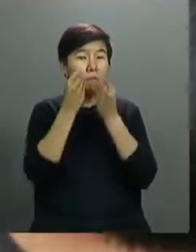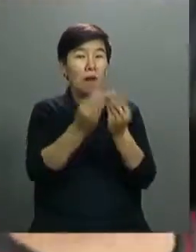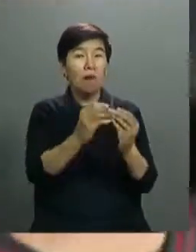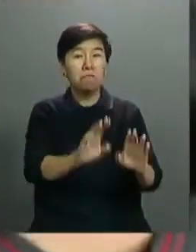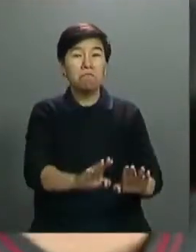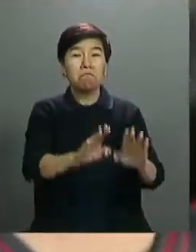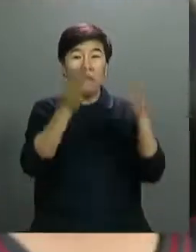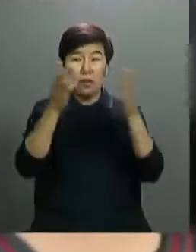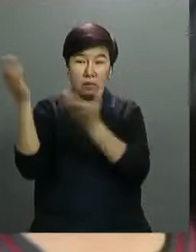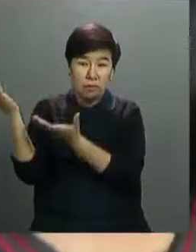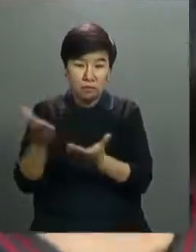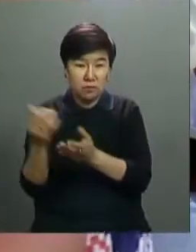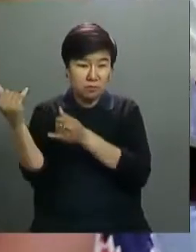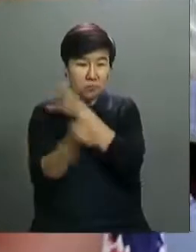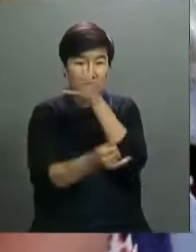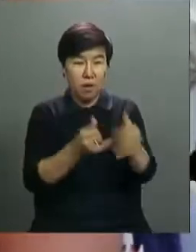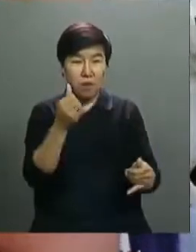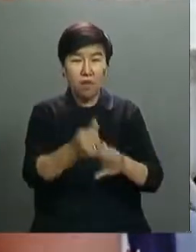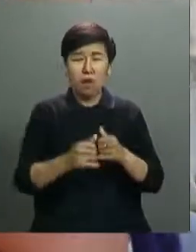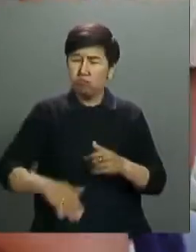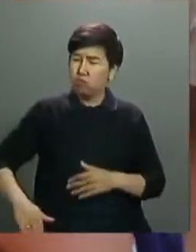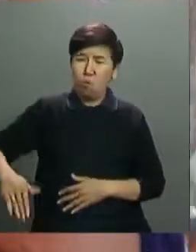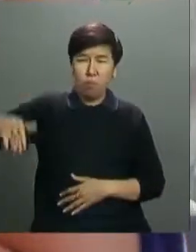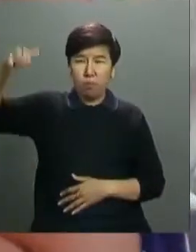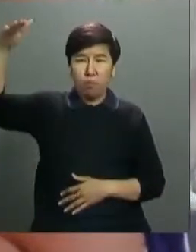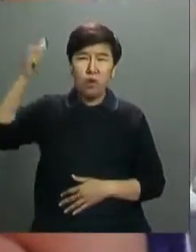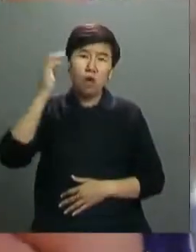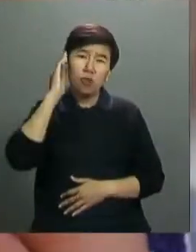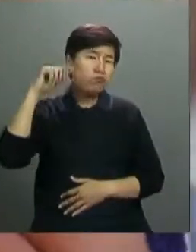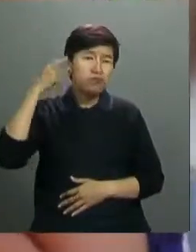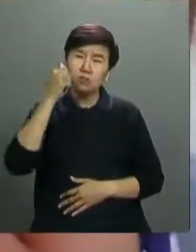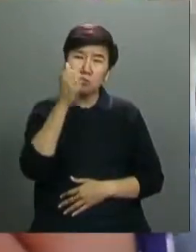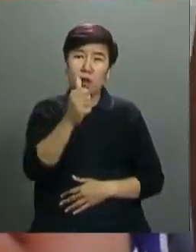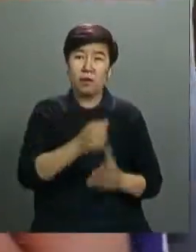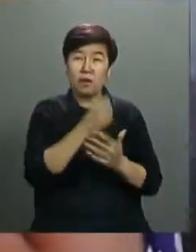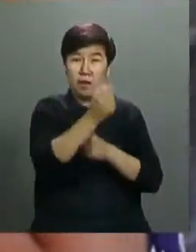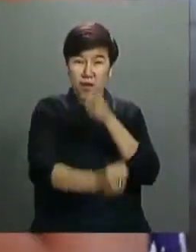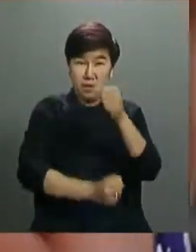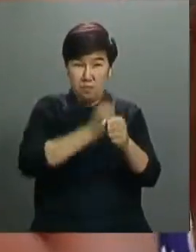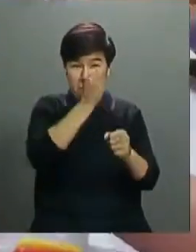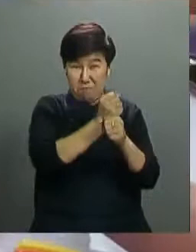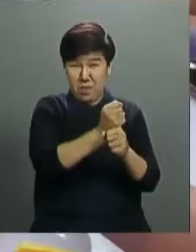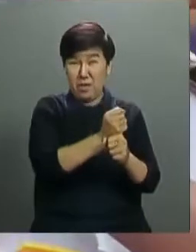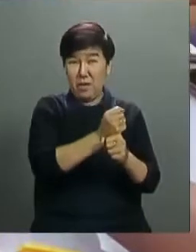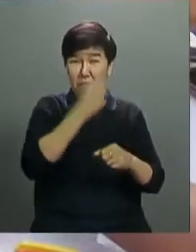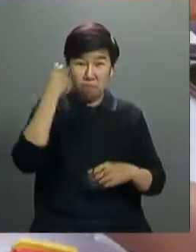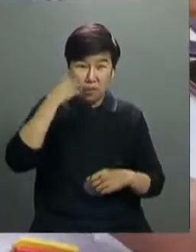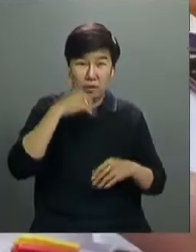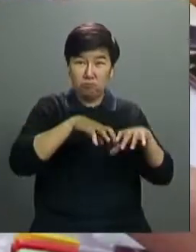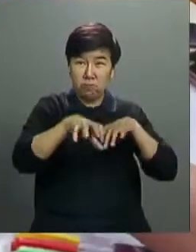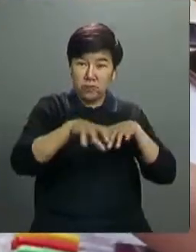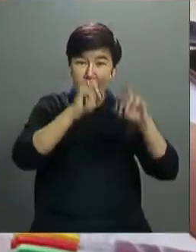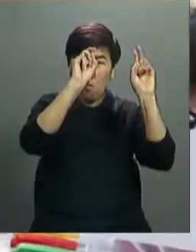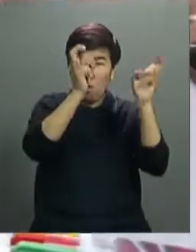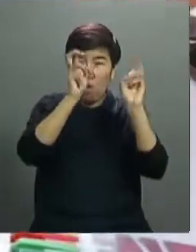ที่สำหรับเหมาะสำหรับทุกเพศทุกวัยแต่ละปีก็จะมีคอนเซ็ปต์แตกต่างกันไปครับแต่ว่า